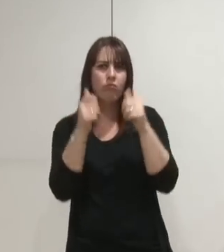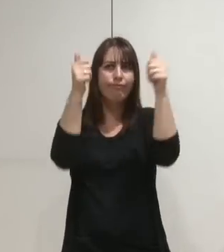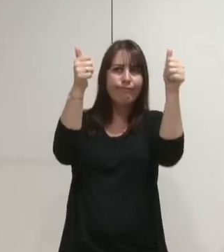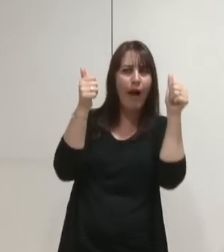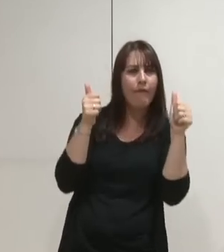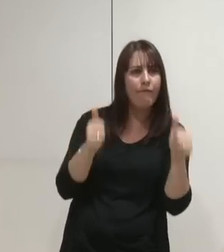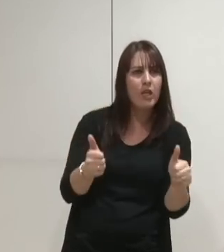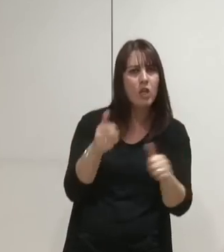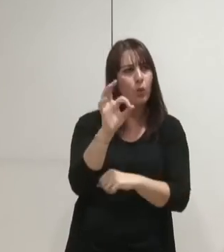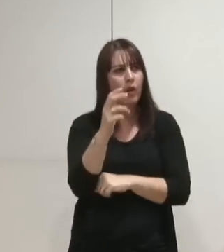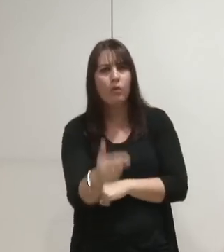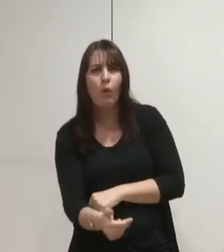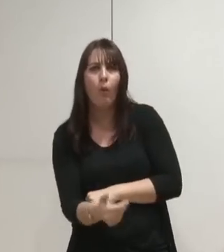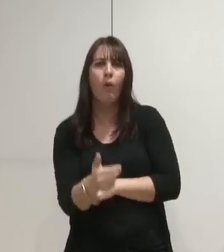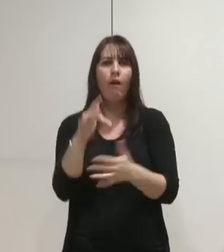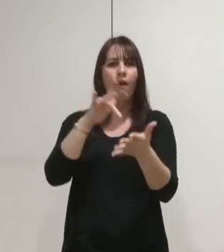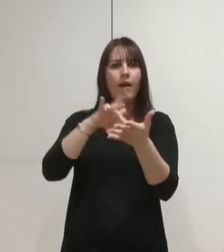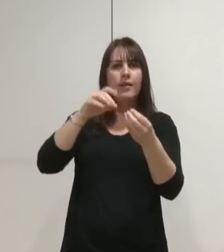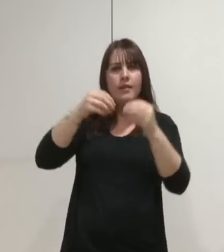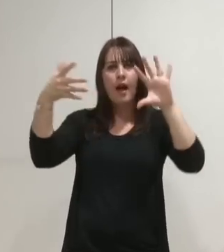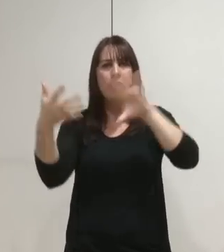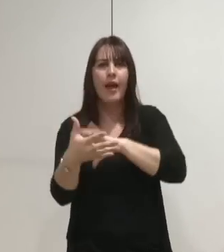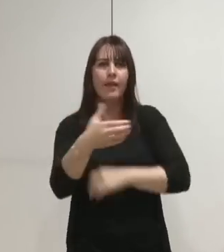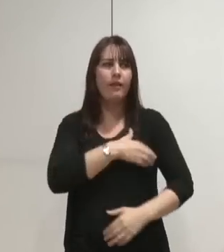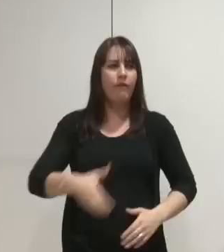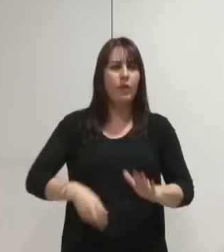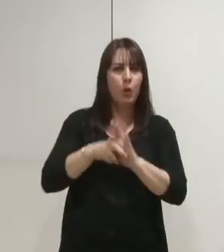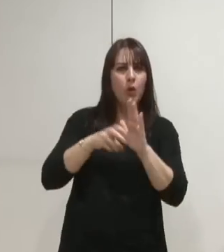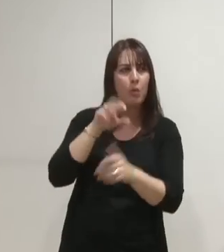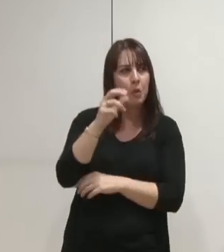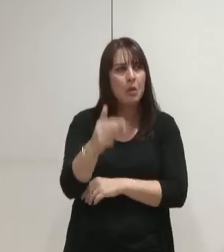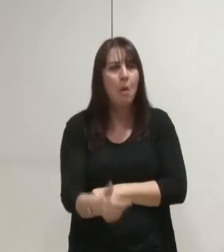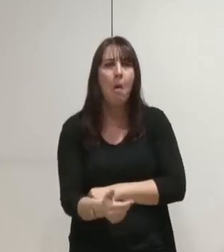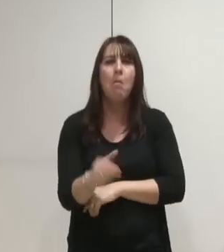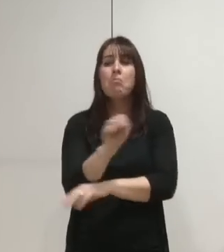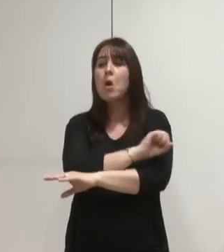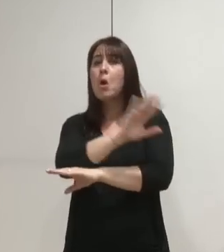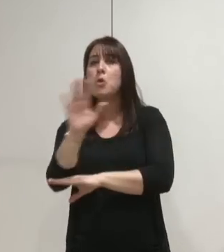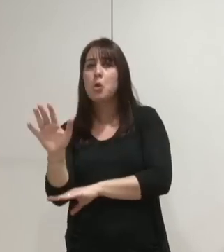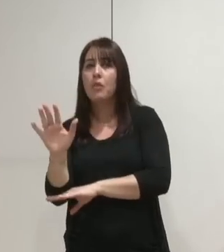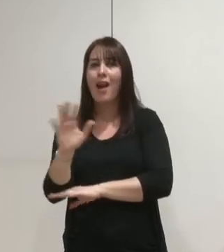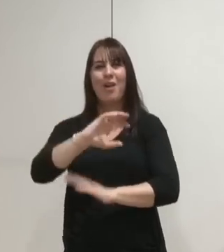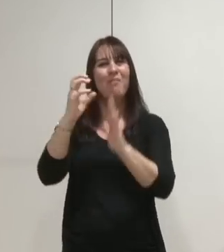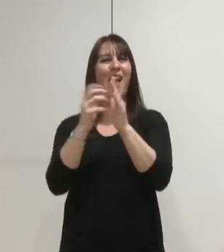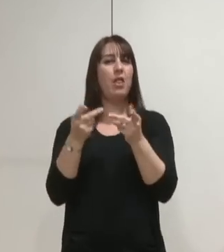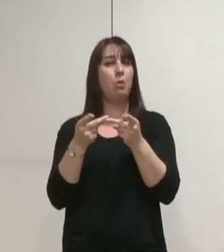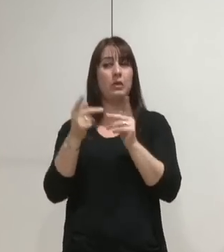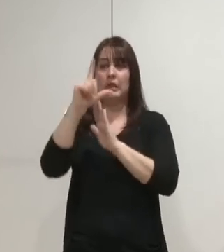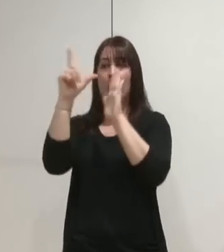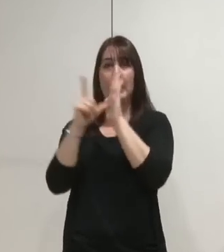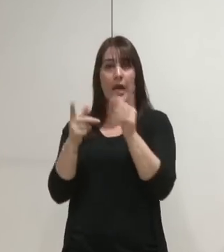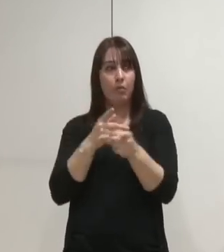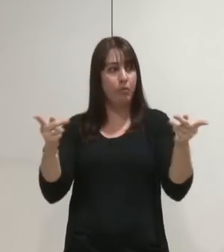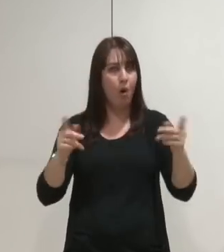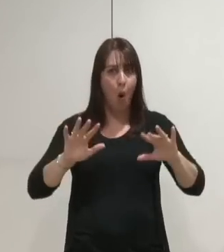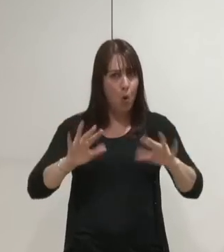affichage annonce sur le site de la ville publication dans un journal d'annonce légal quel